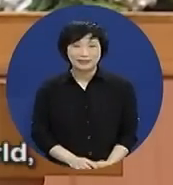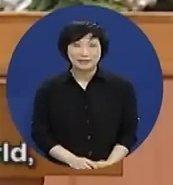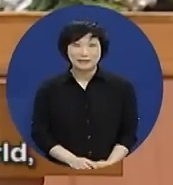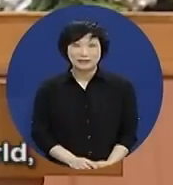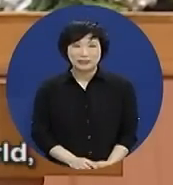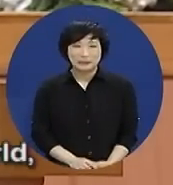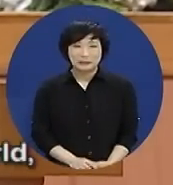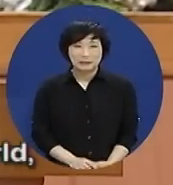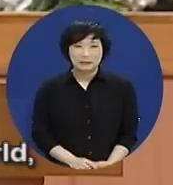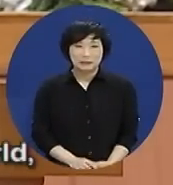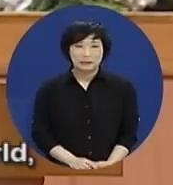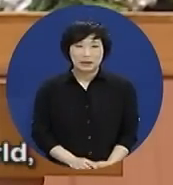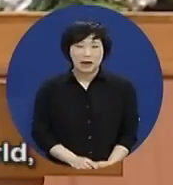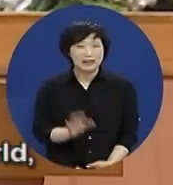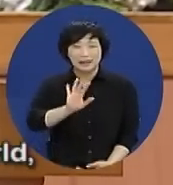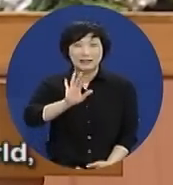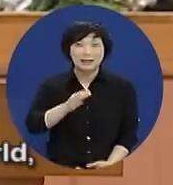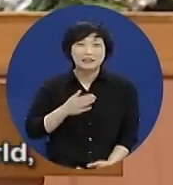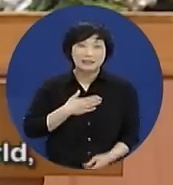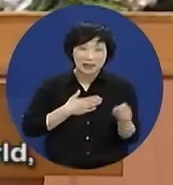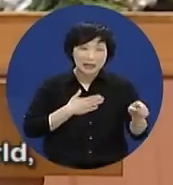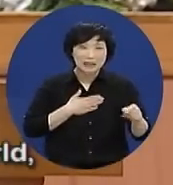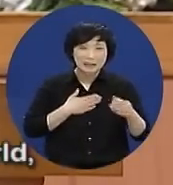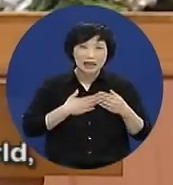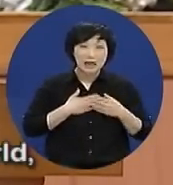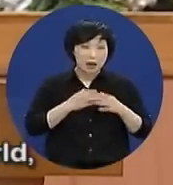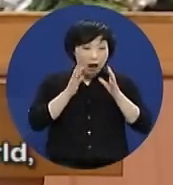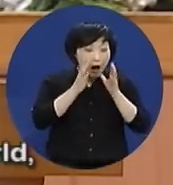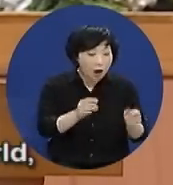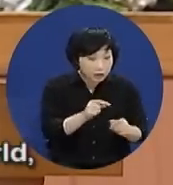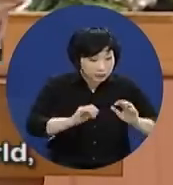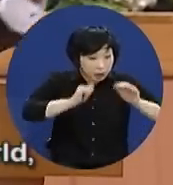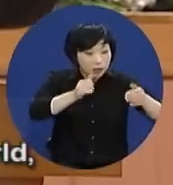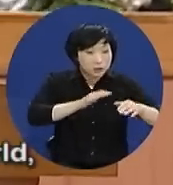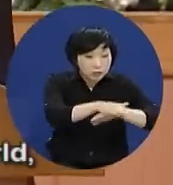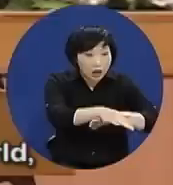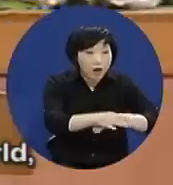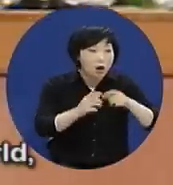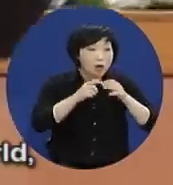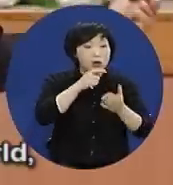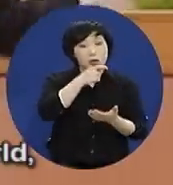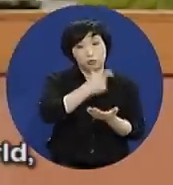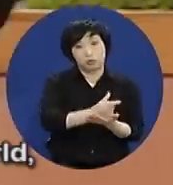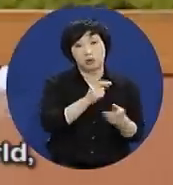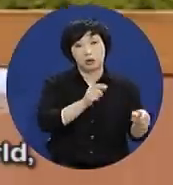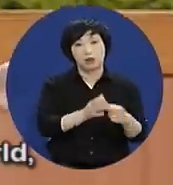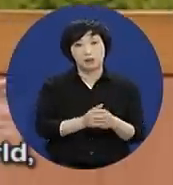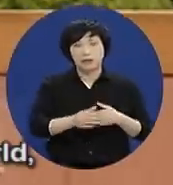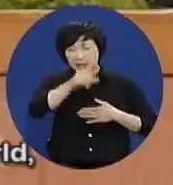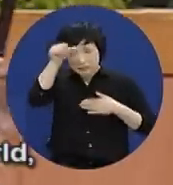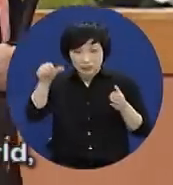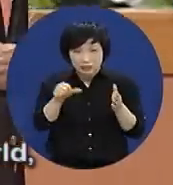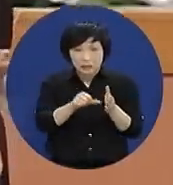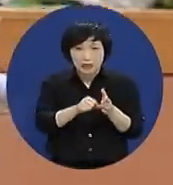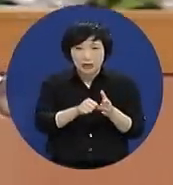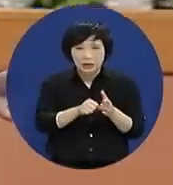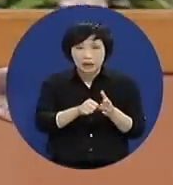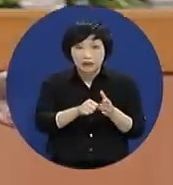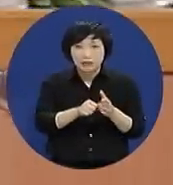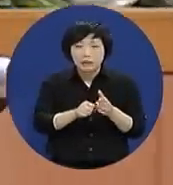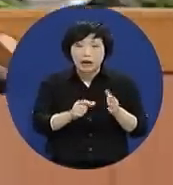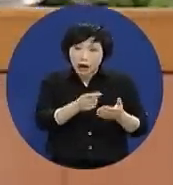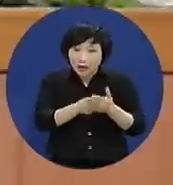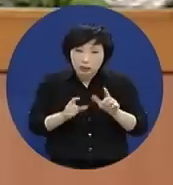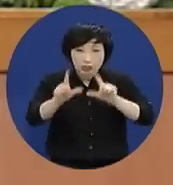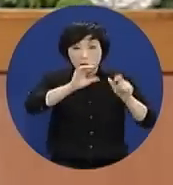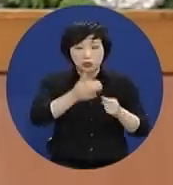人生が終わる死ぬ日が訪れますこの世の流れ風俗にあなたの心と1回しかない